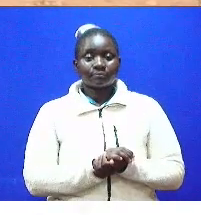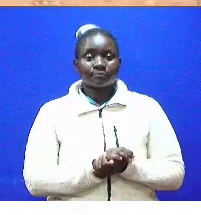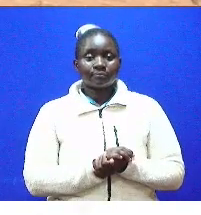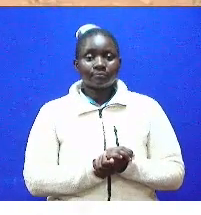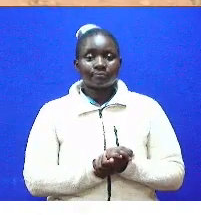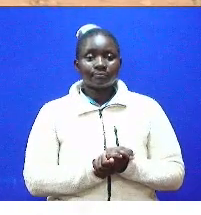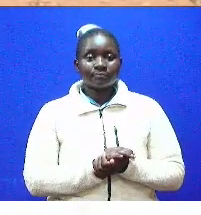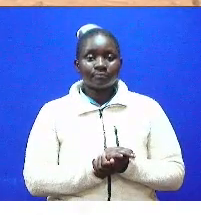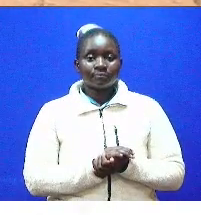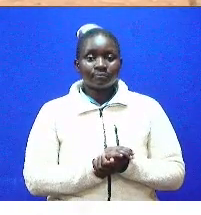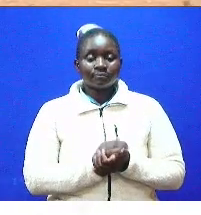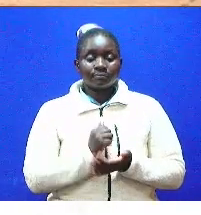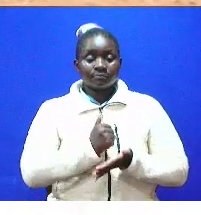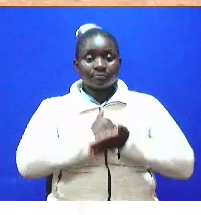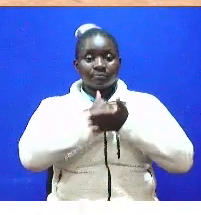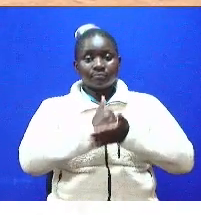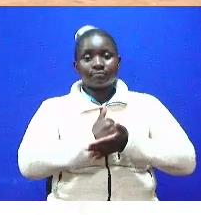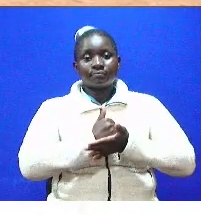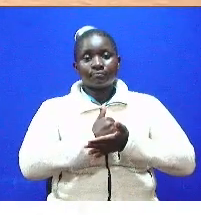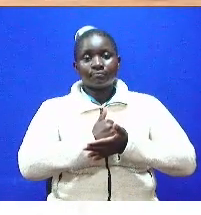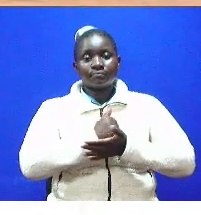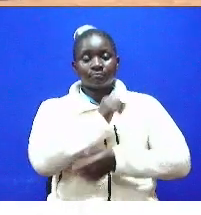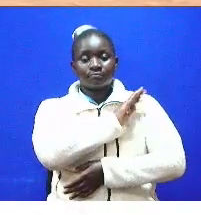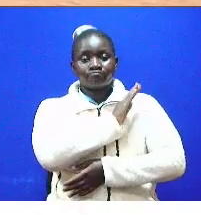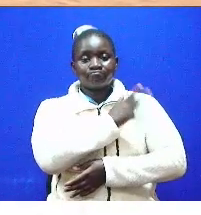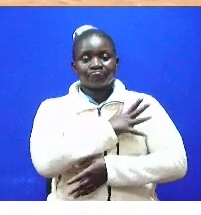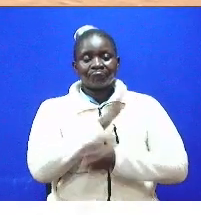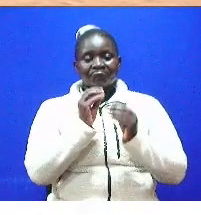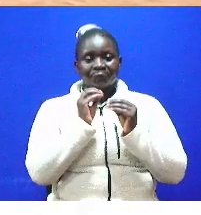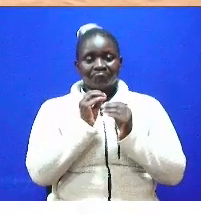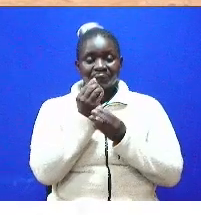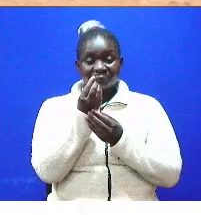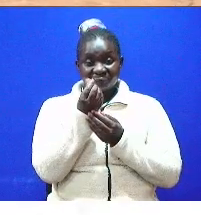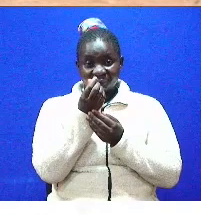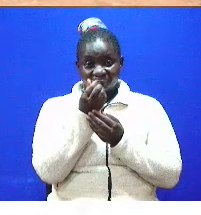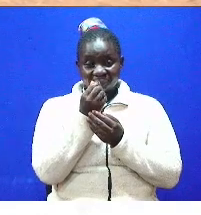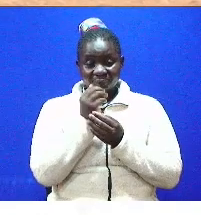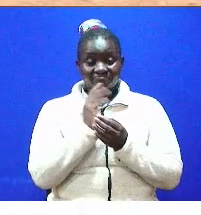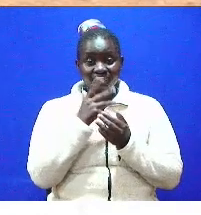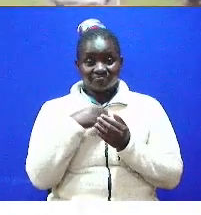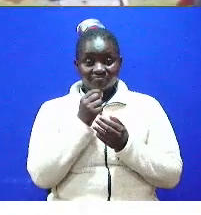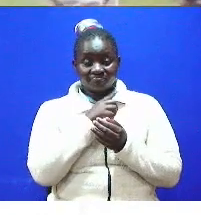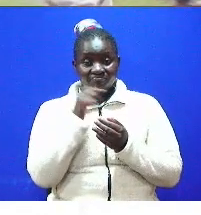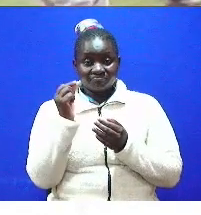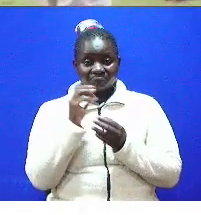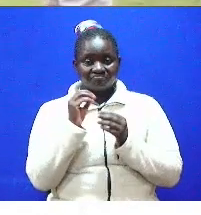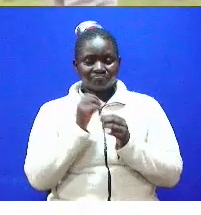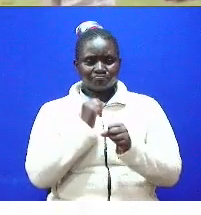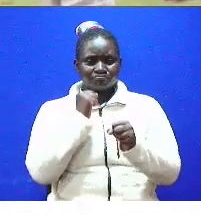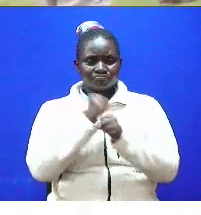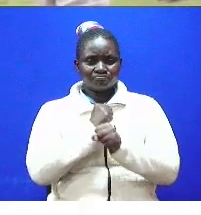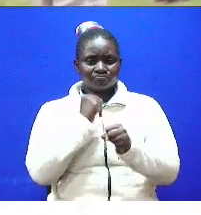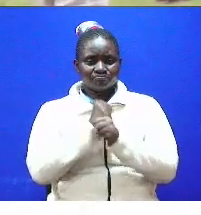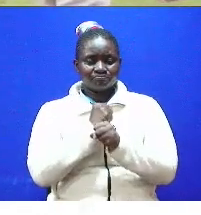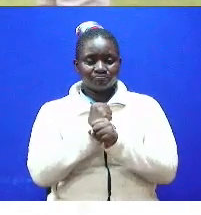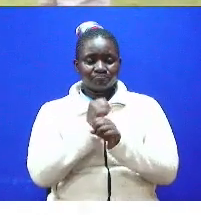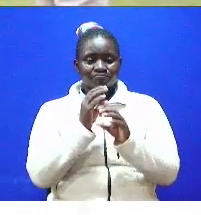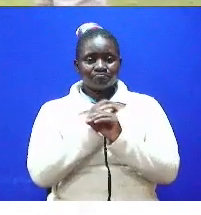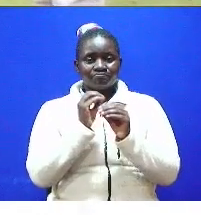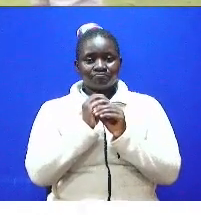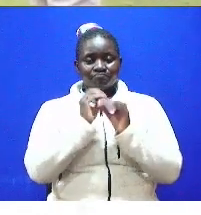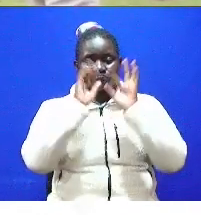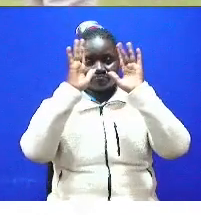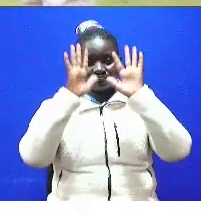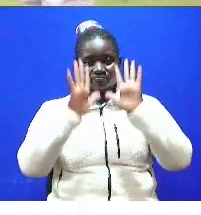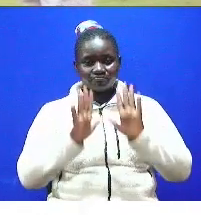konyi tiagara chiru tiatere ira bagoti tubu atia sitora agenda tokore konda tonyore ama bira ya torore